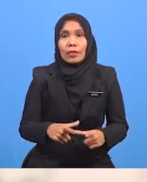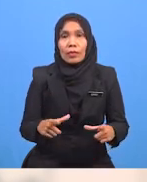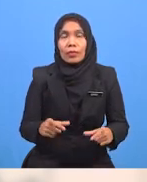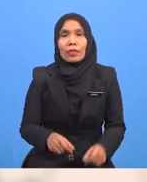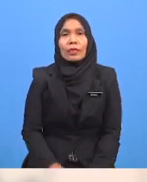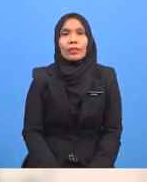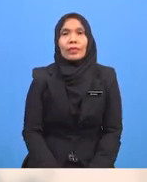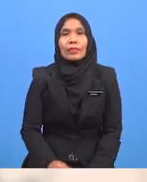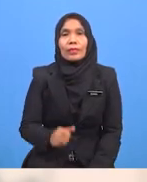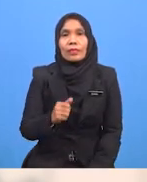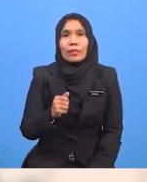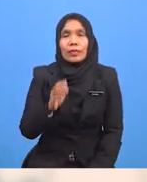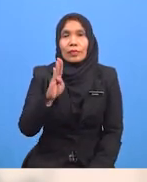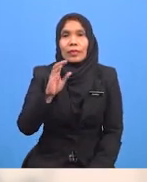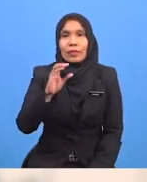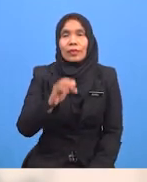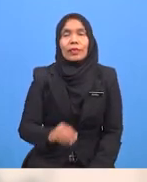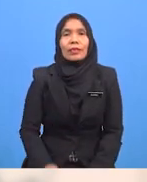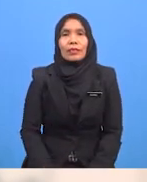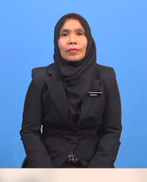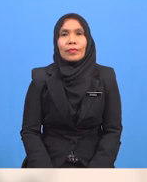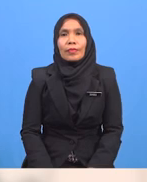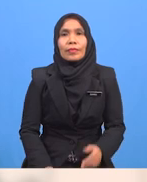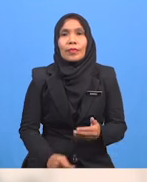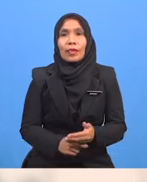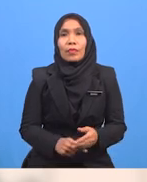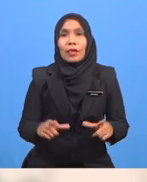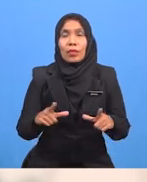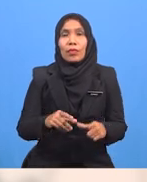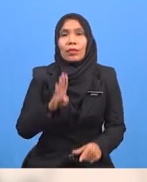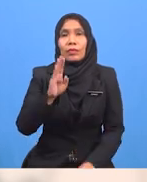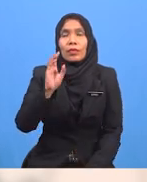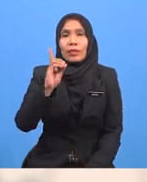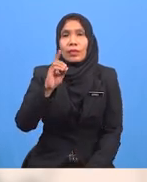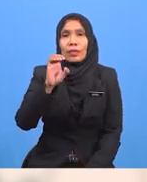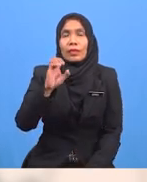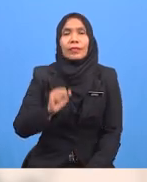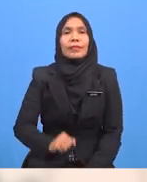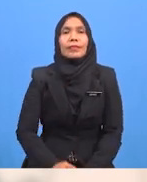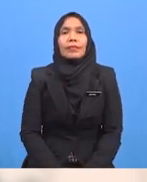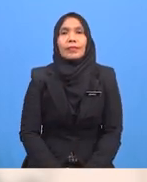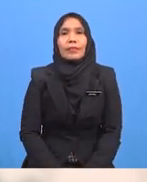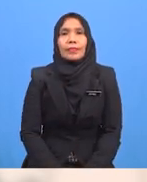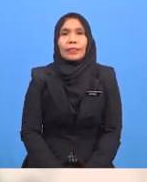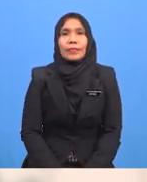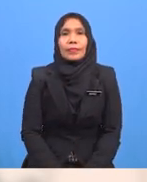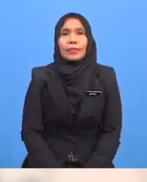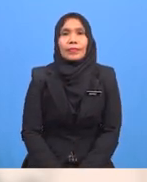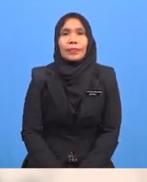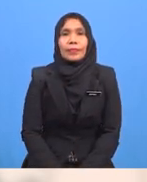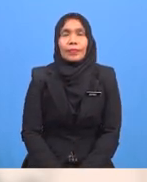dan luas tanah di pertama kita akan mengira luas segitiga